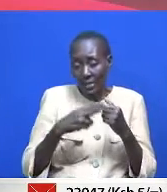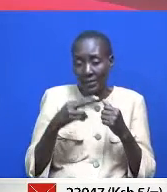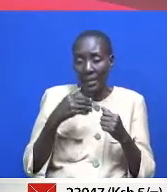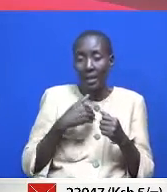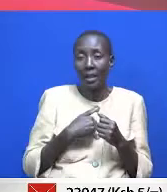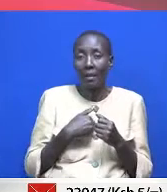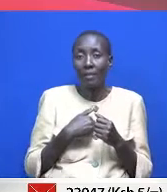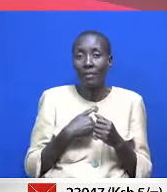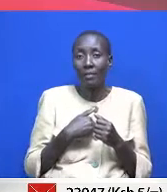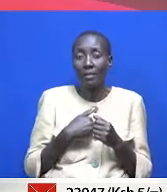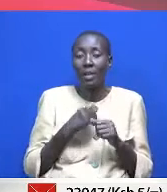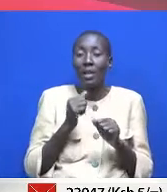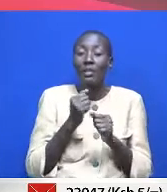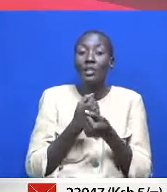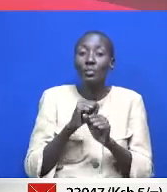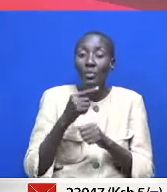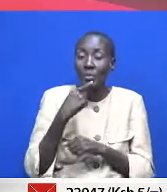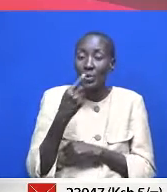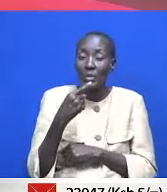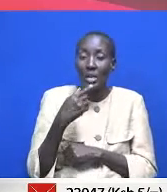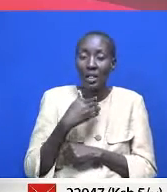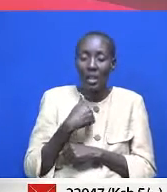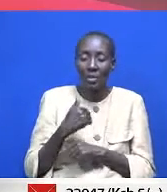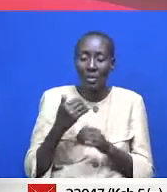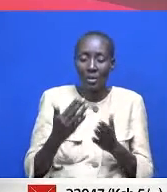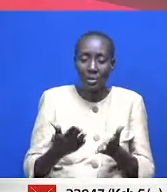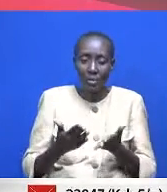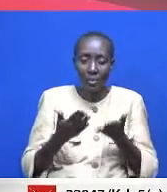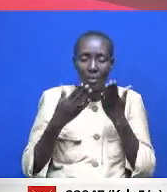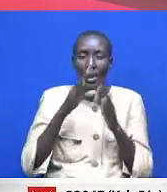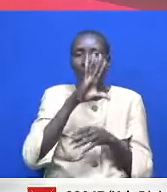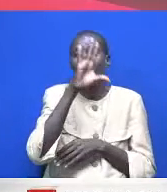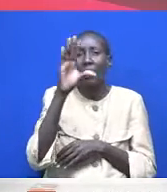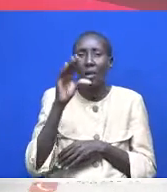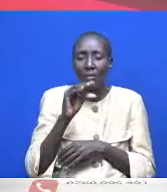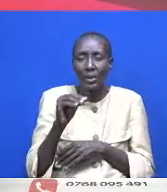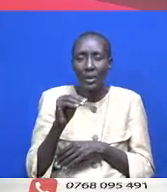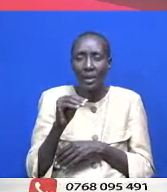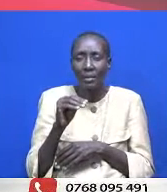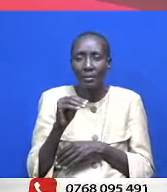na hatuwezi sema ya kwamba tunataka kukuza uchumi wa Afrika na tunataka kufanya